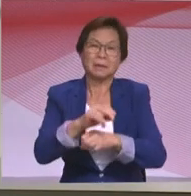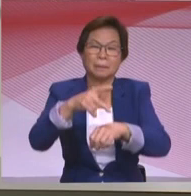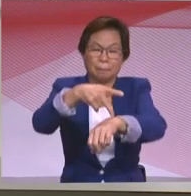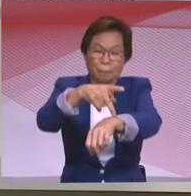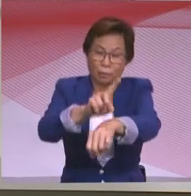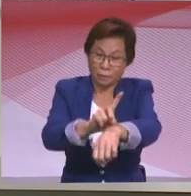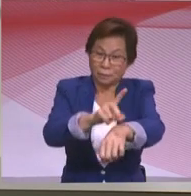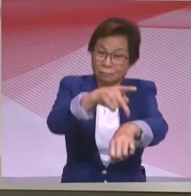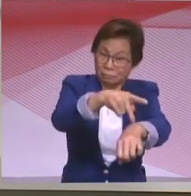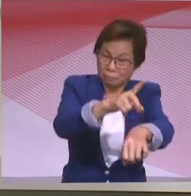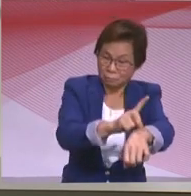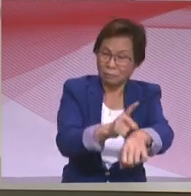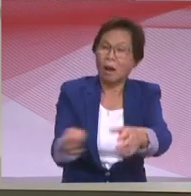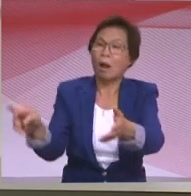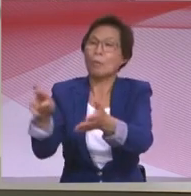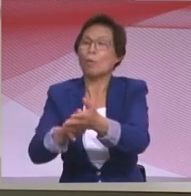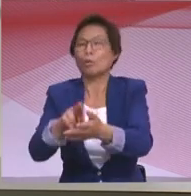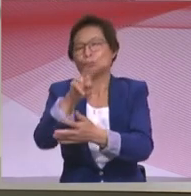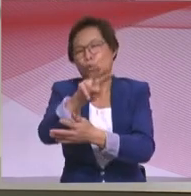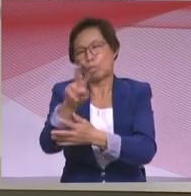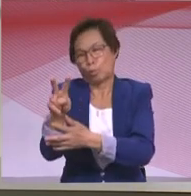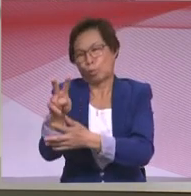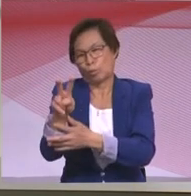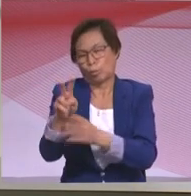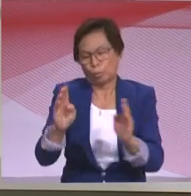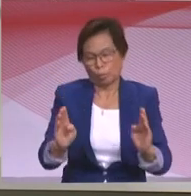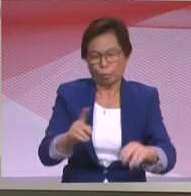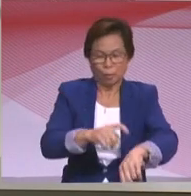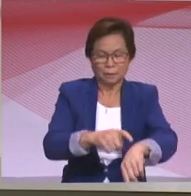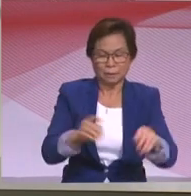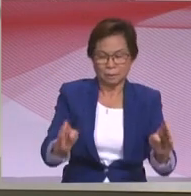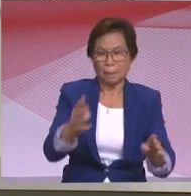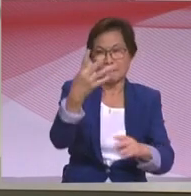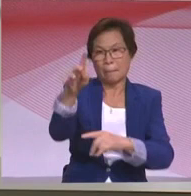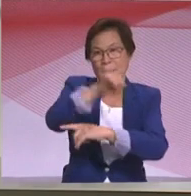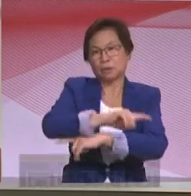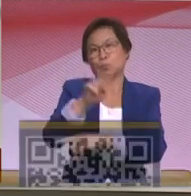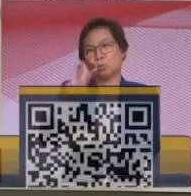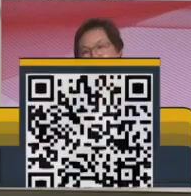di PD hanya melaporkan 22 kes dalam tempoh 14 hari.